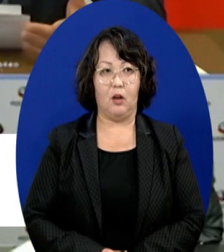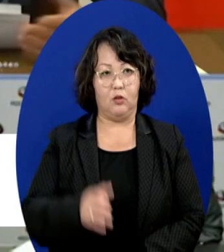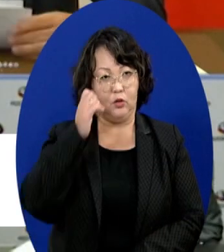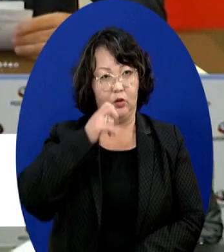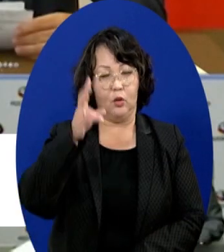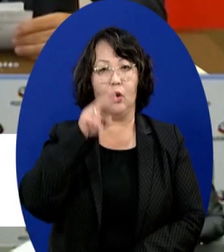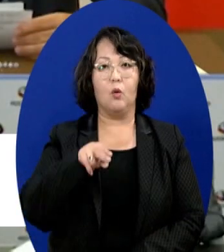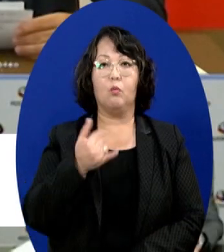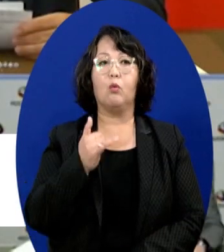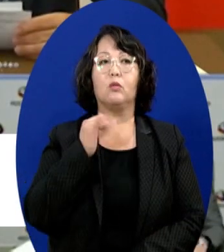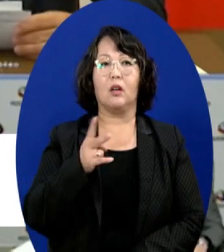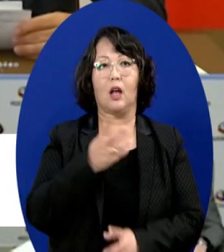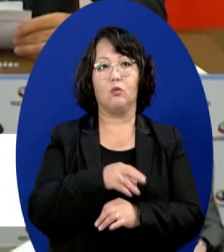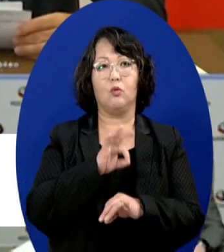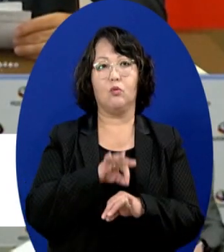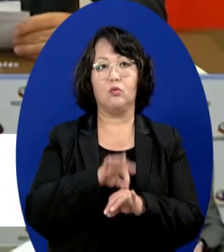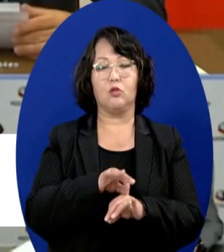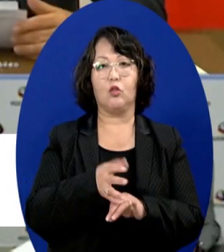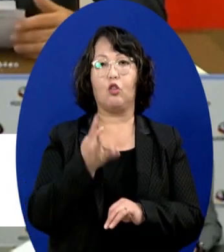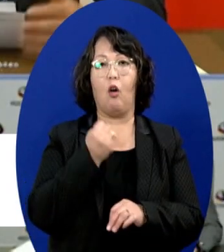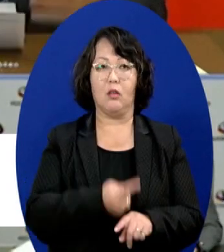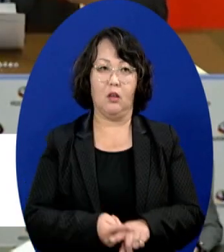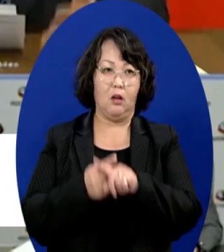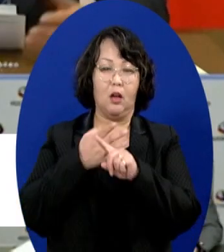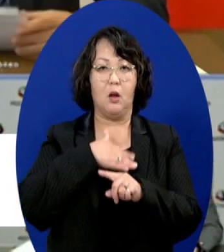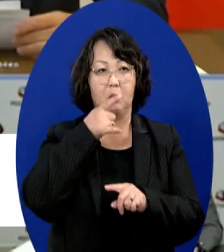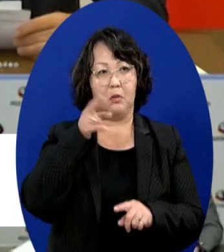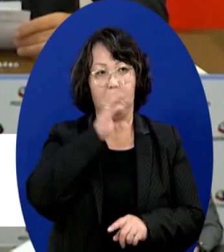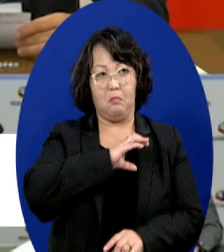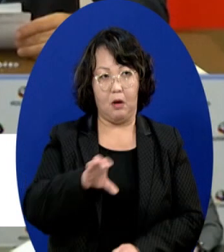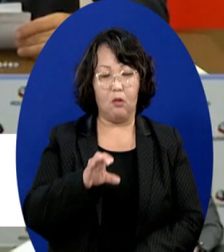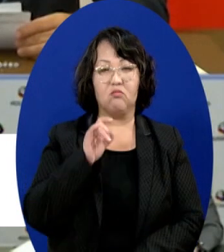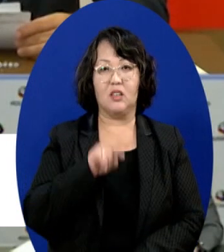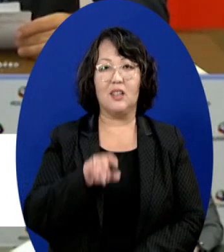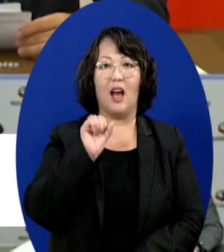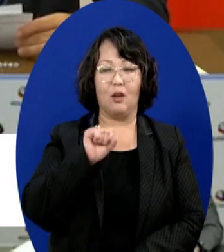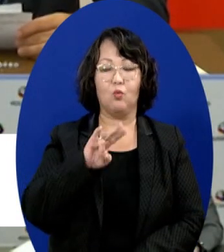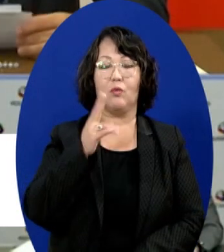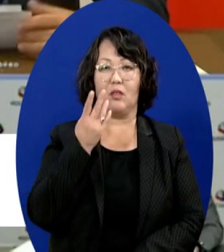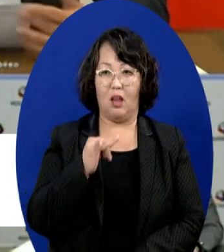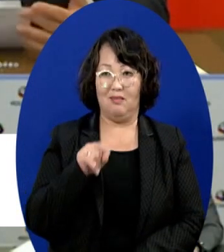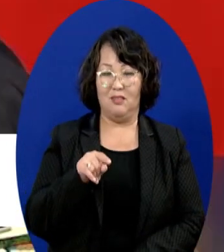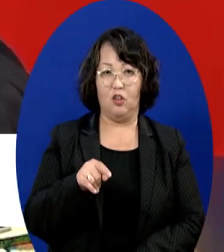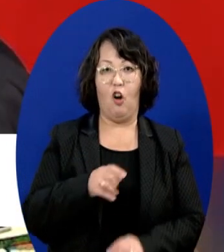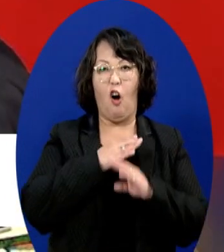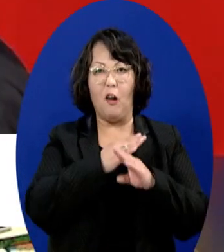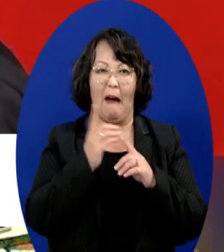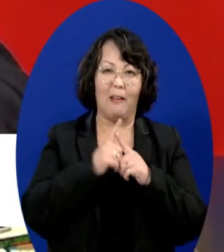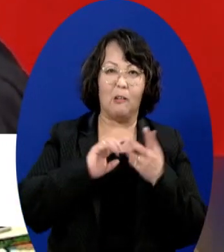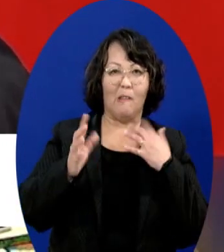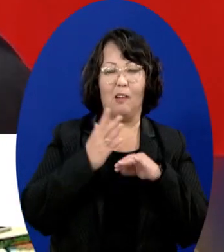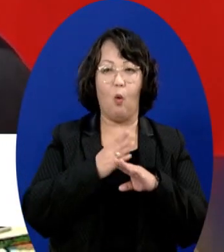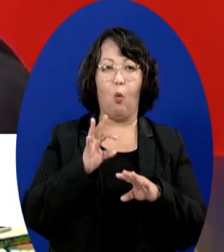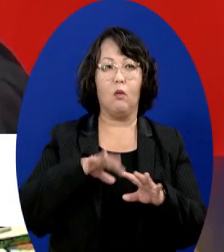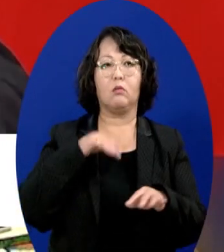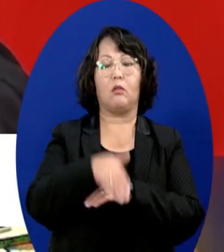Ерхүүлэгч Путин халдварын тохиолдлын тоо нэмэгдэж байгаа ч эрүүл мэндийн байгууллагууд энэхүү аюулыг хөл хорой зарлахгүйгээр даван гарах